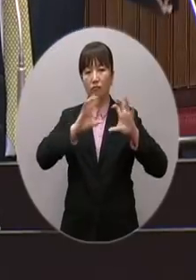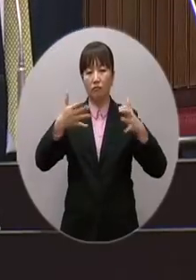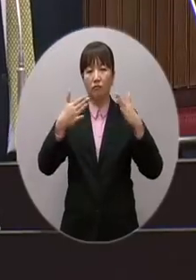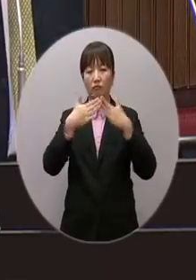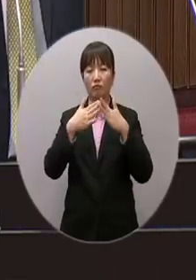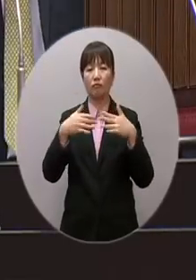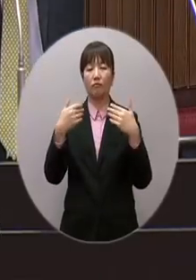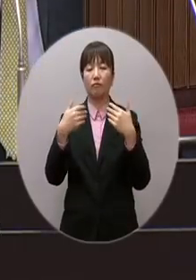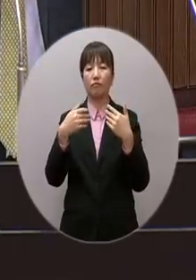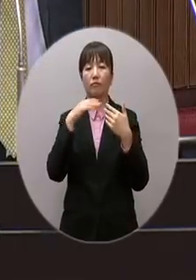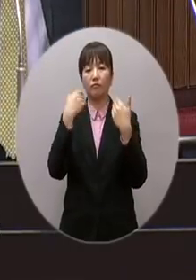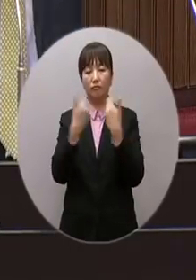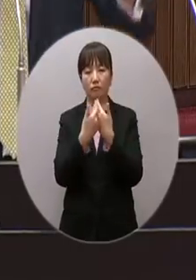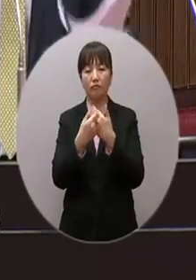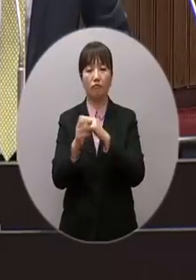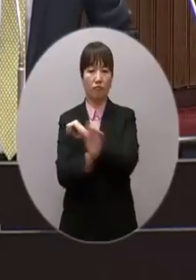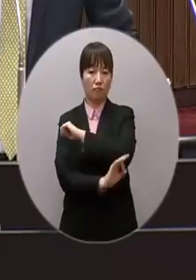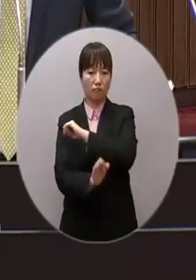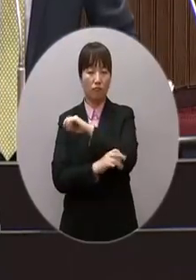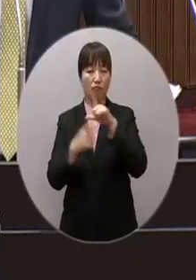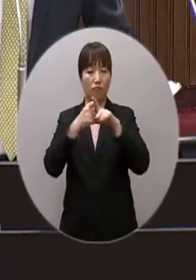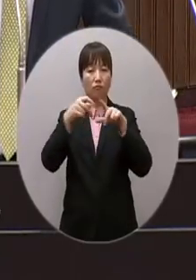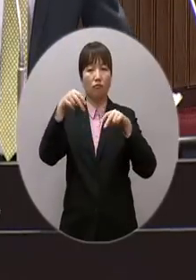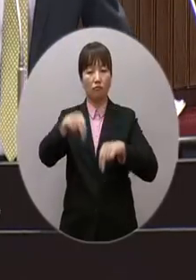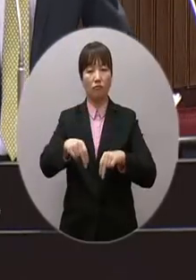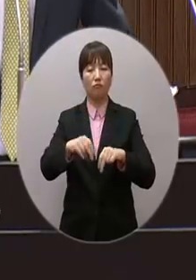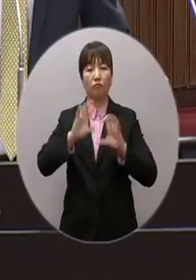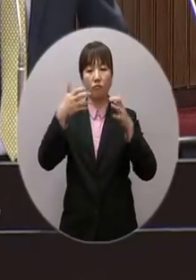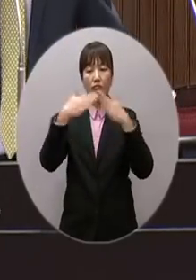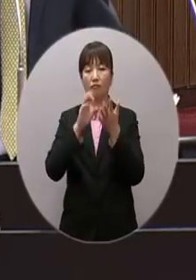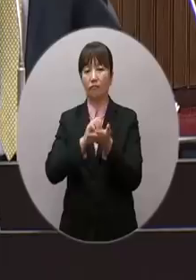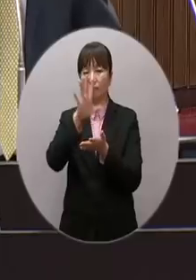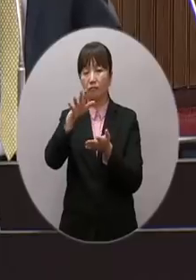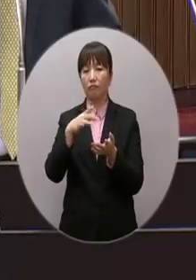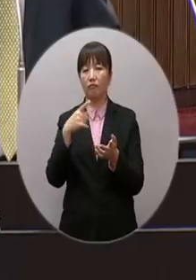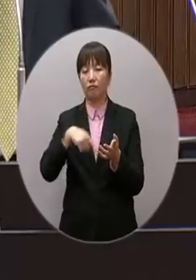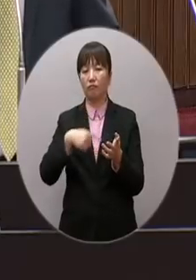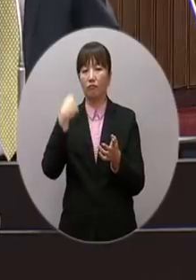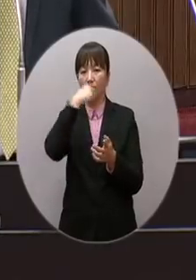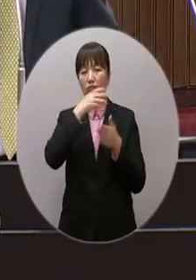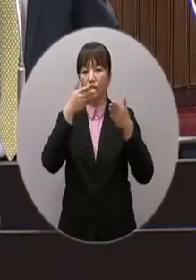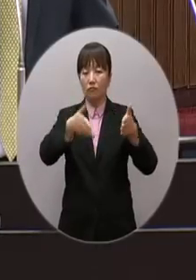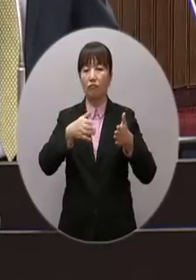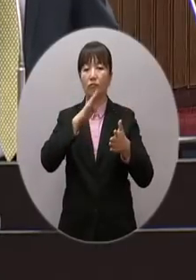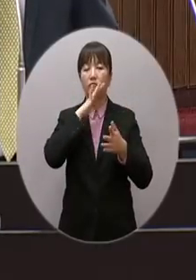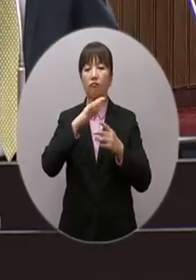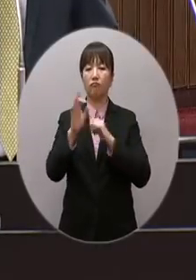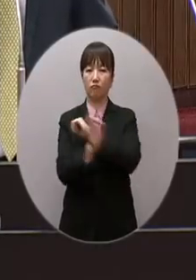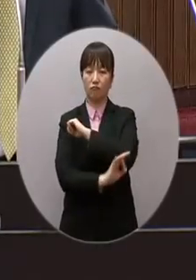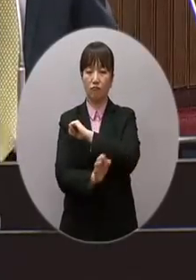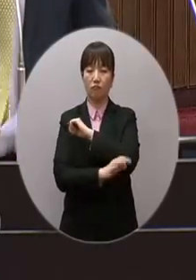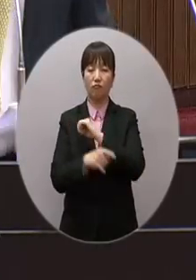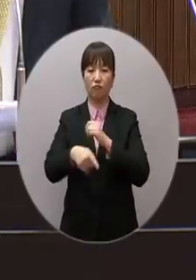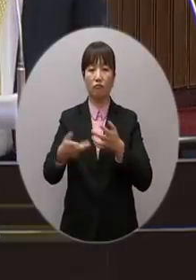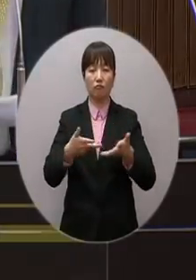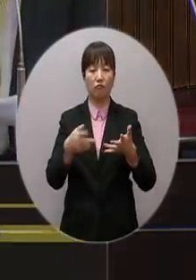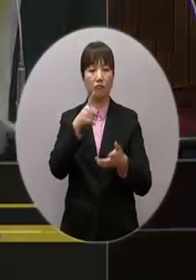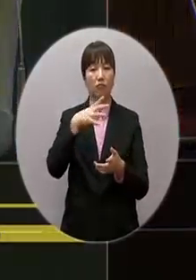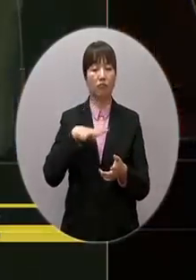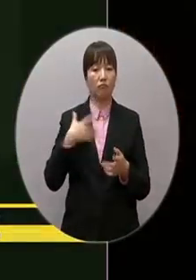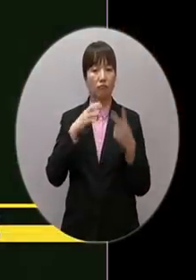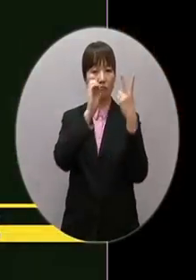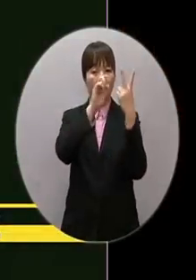反贪腐公约首次国家报告，我国对于贪官污吏，我国对于贪官污吏，院长您知道